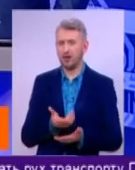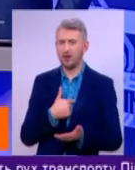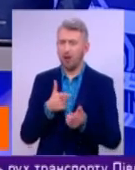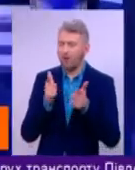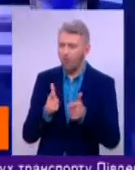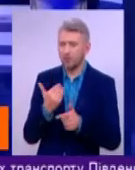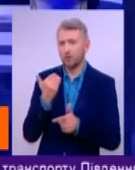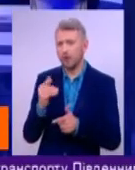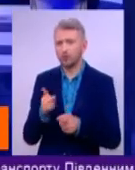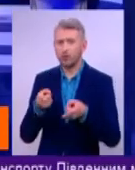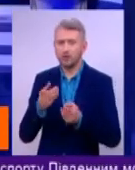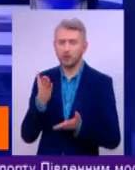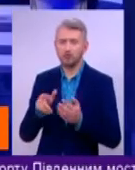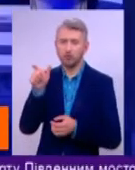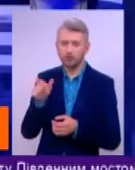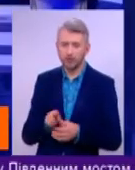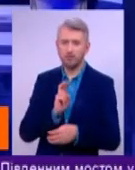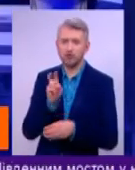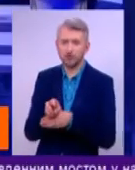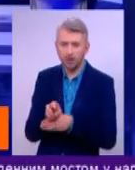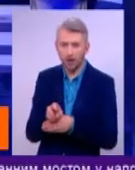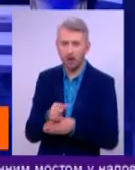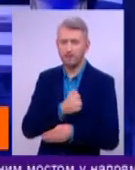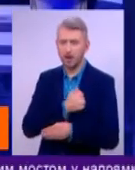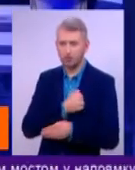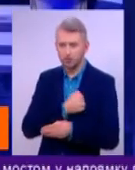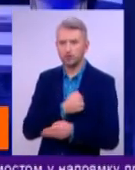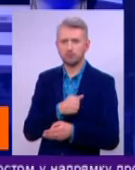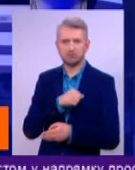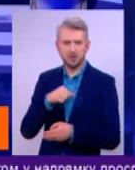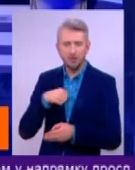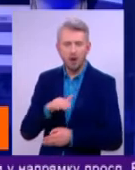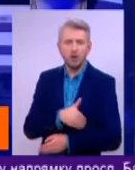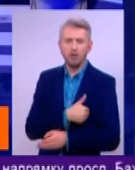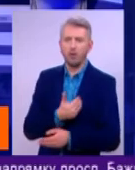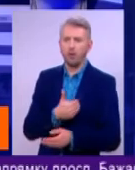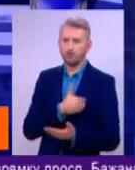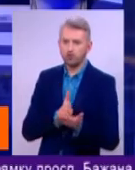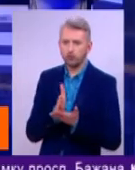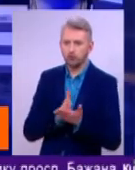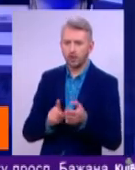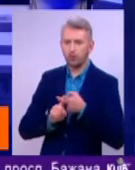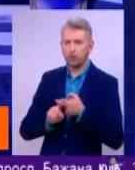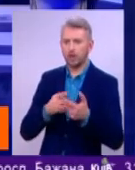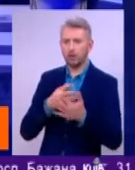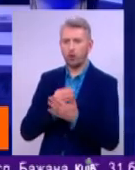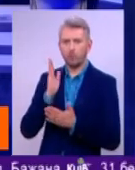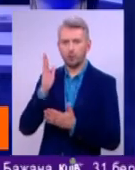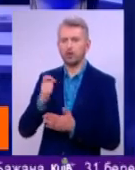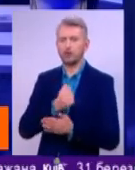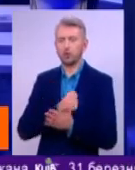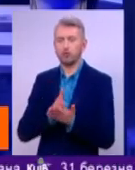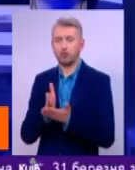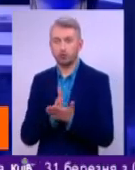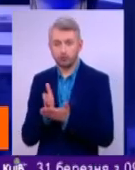Погоджуюся з вами, що дійсно, якщо людина прийшла в армію свідомо, так, вона хоче служити, пов'язати своє, наприклад, майбутнє з військовою